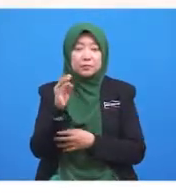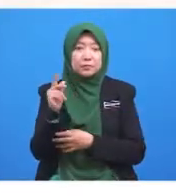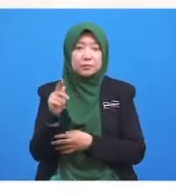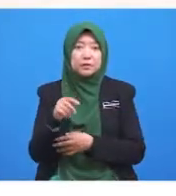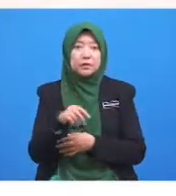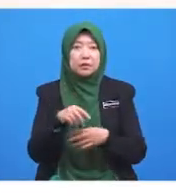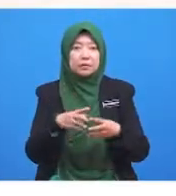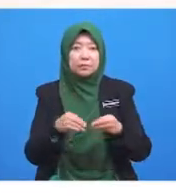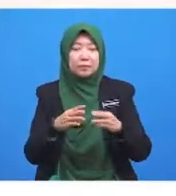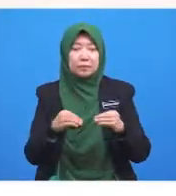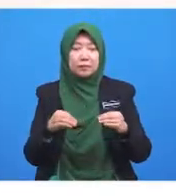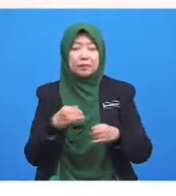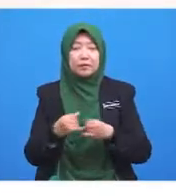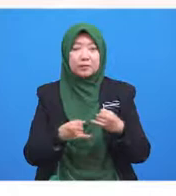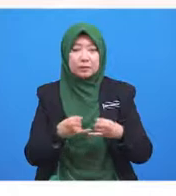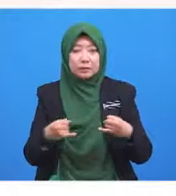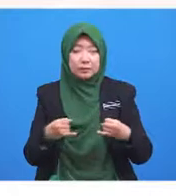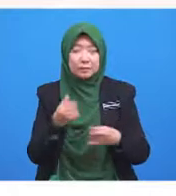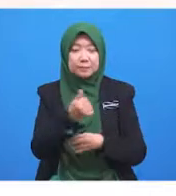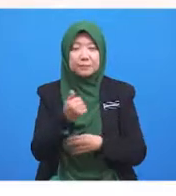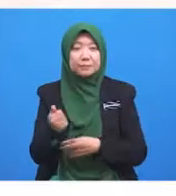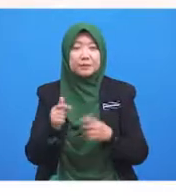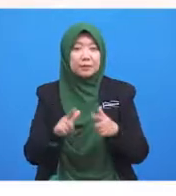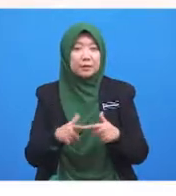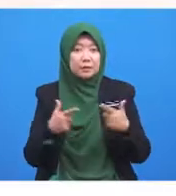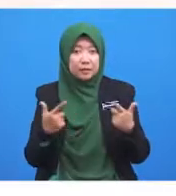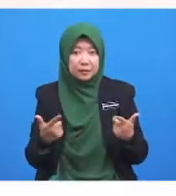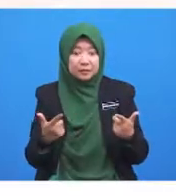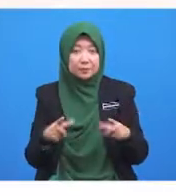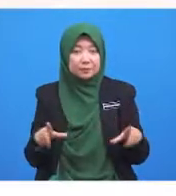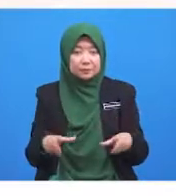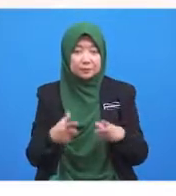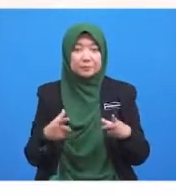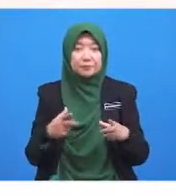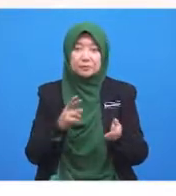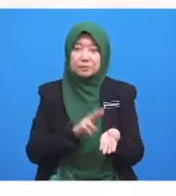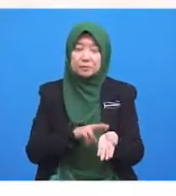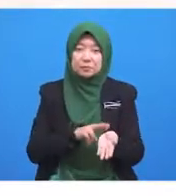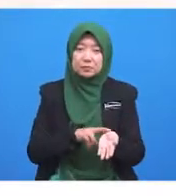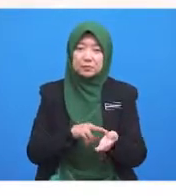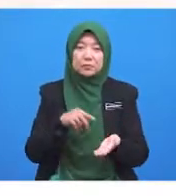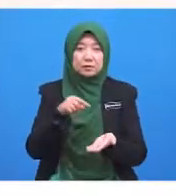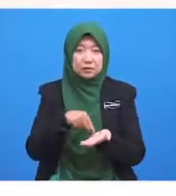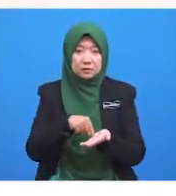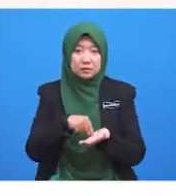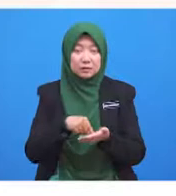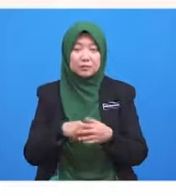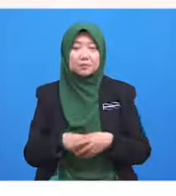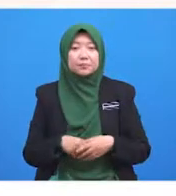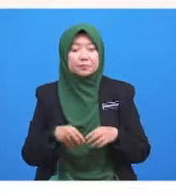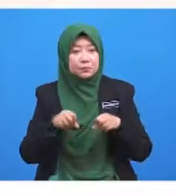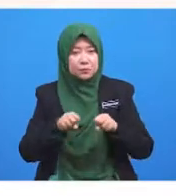dan tali pengikat. Alatan lain yang digunakan semasa melaksanakan rawatan mesin faradik ini